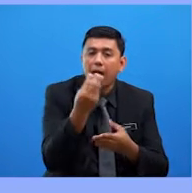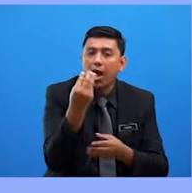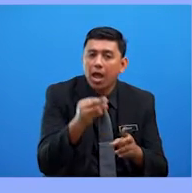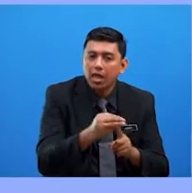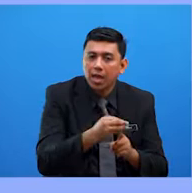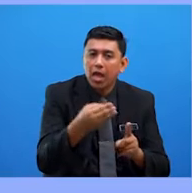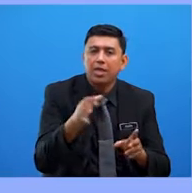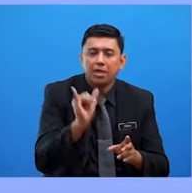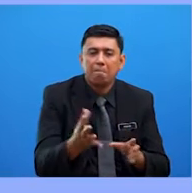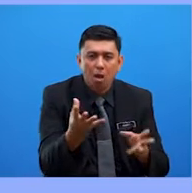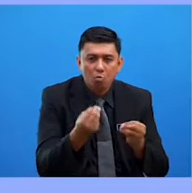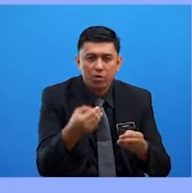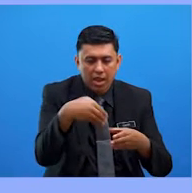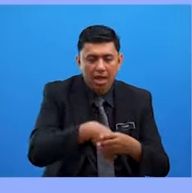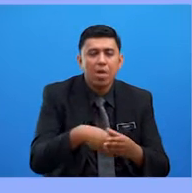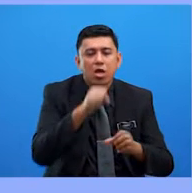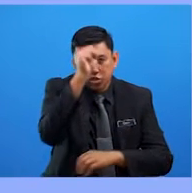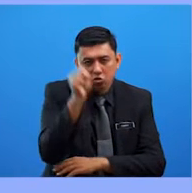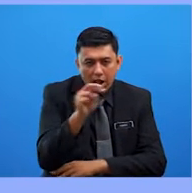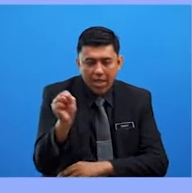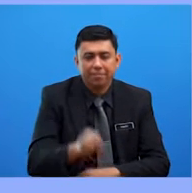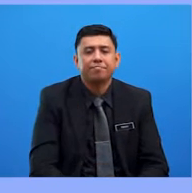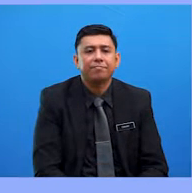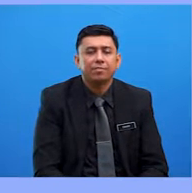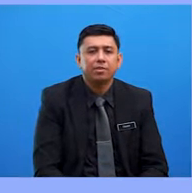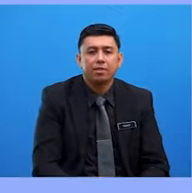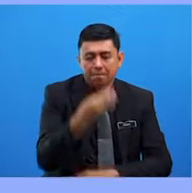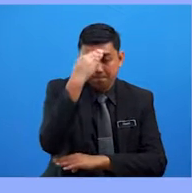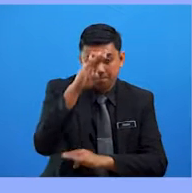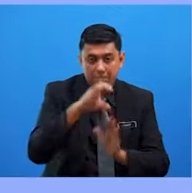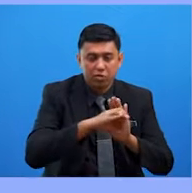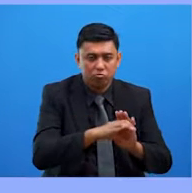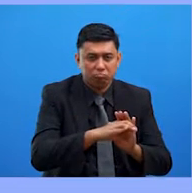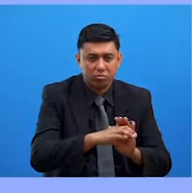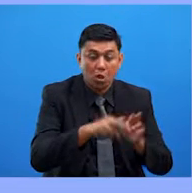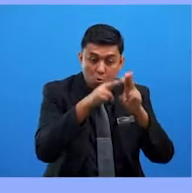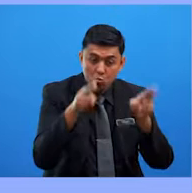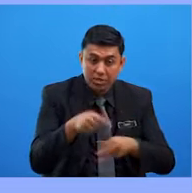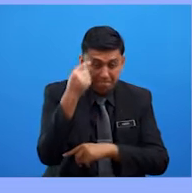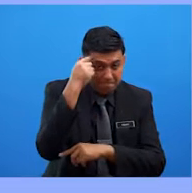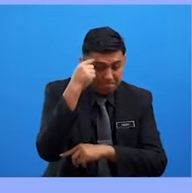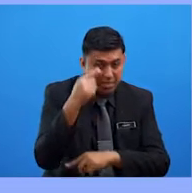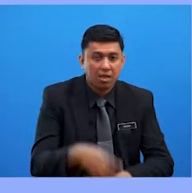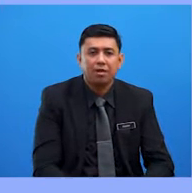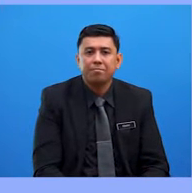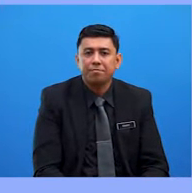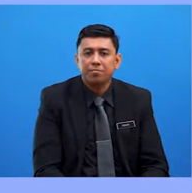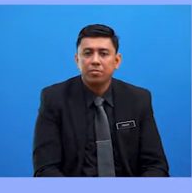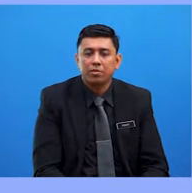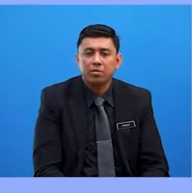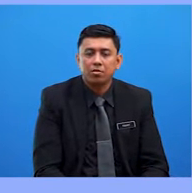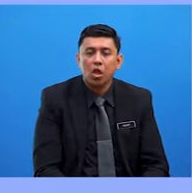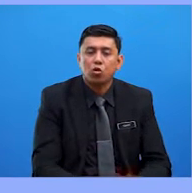yang diminta dalam soalan. Bagi contoh soalan uji minda ini